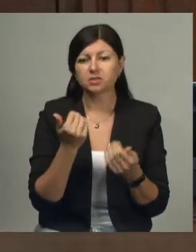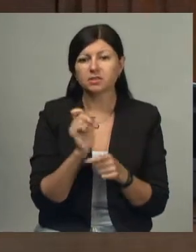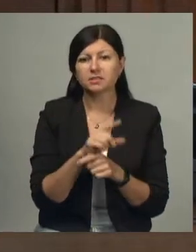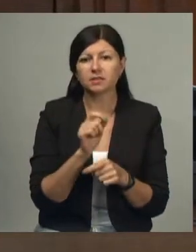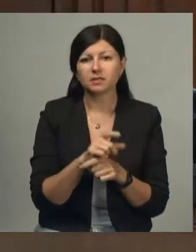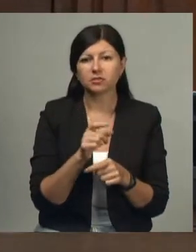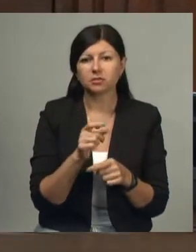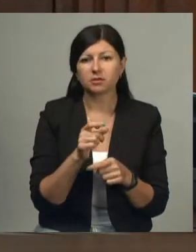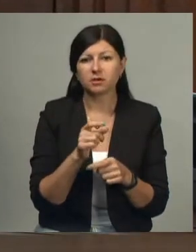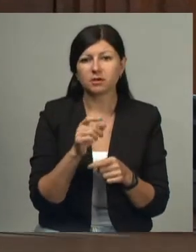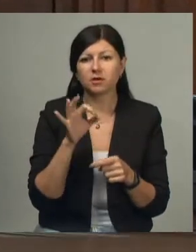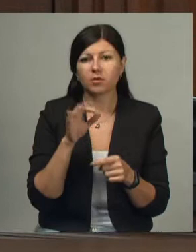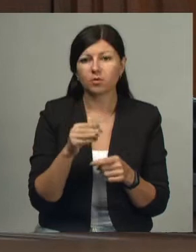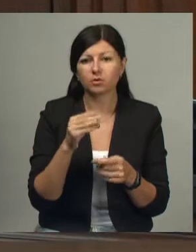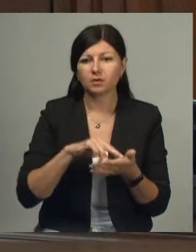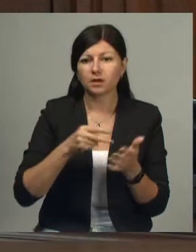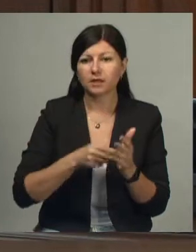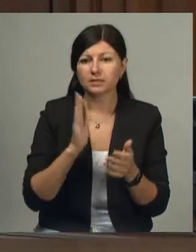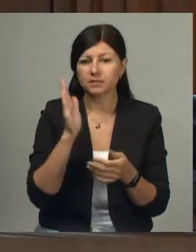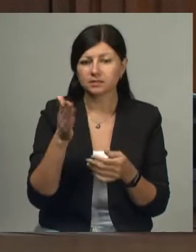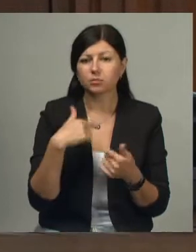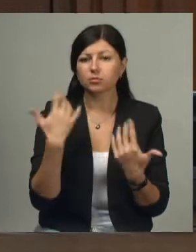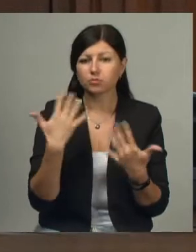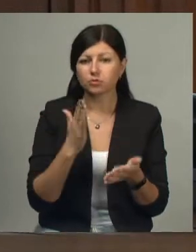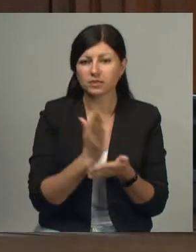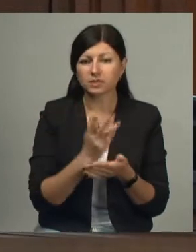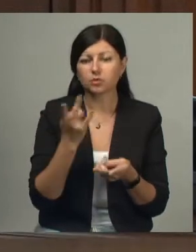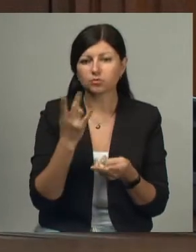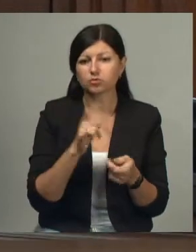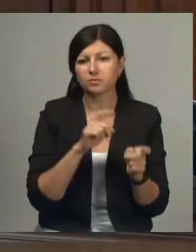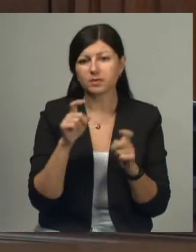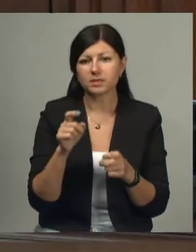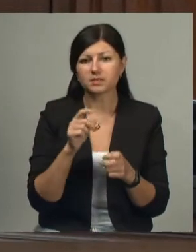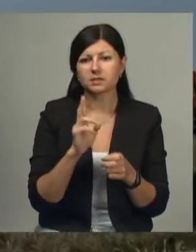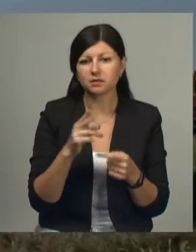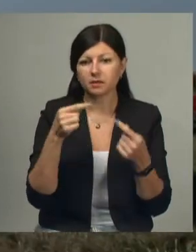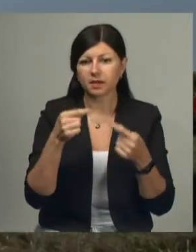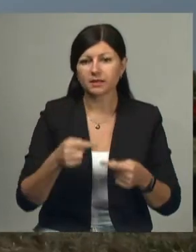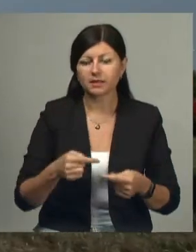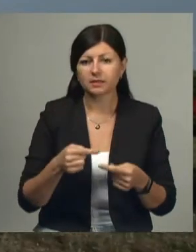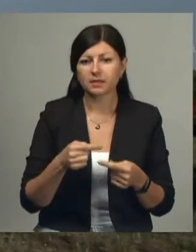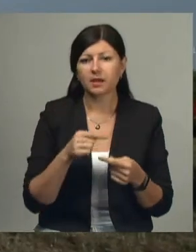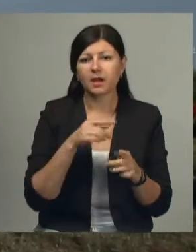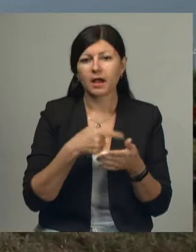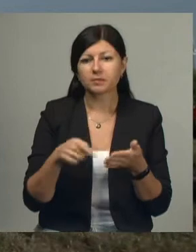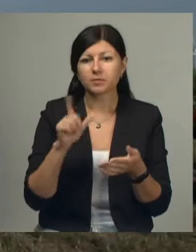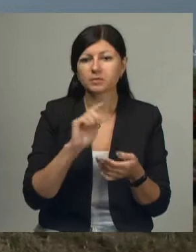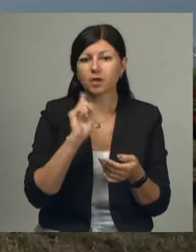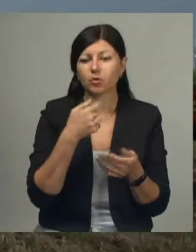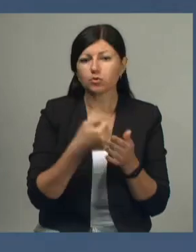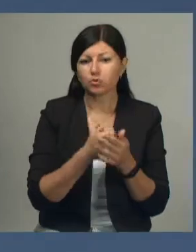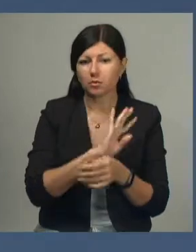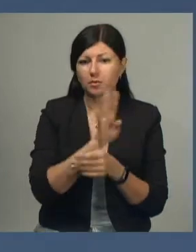от концепции, которая, в принципе, она у нас уже есть. Нам нужно перейти к конкретике. Отметим, за год до